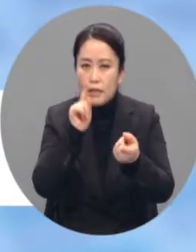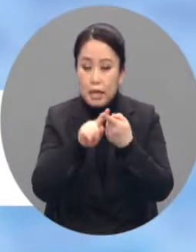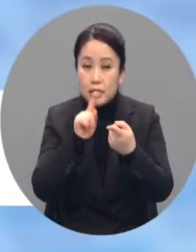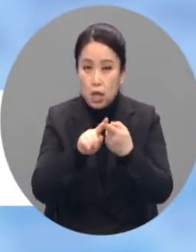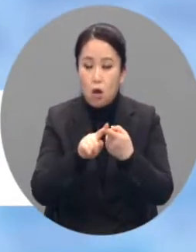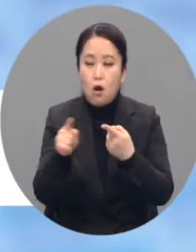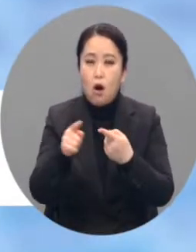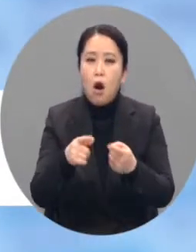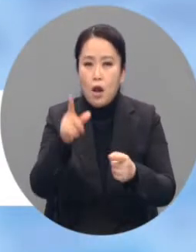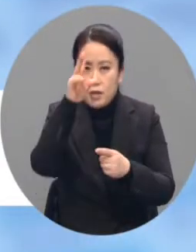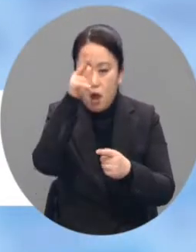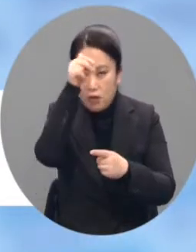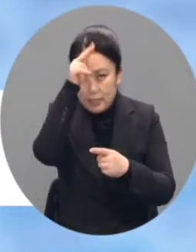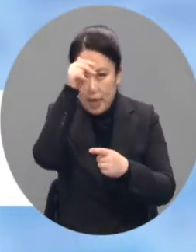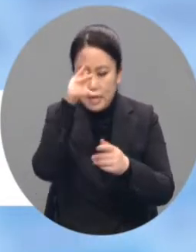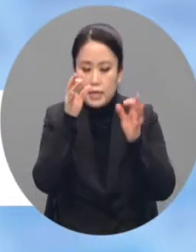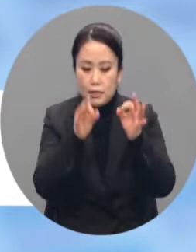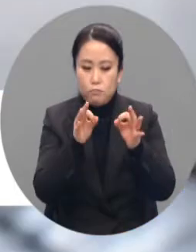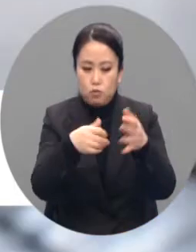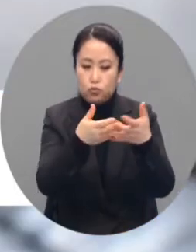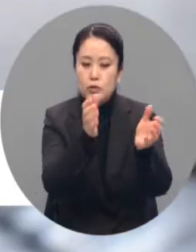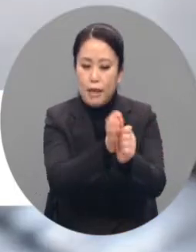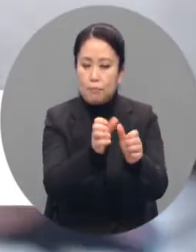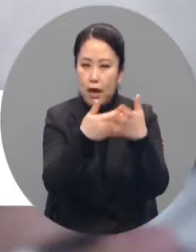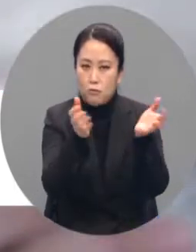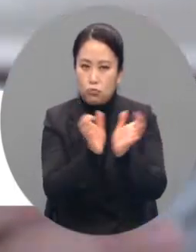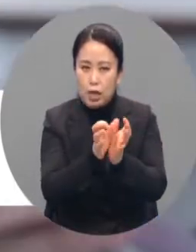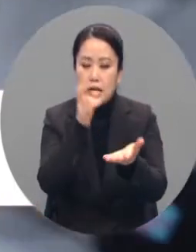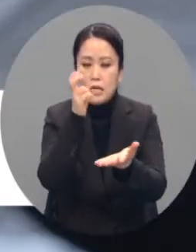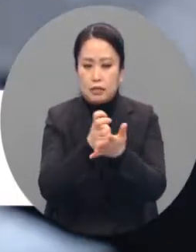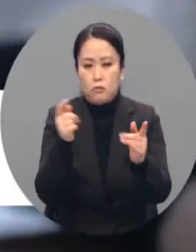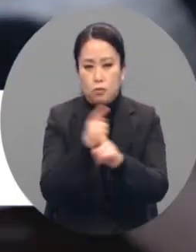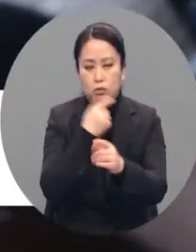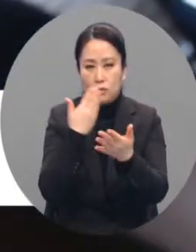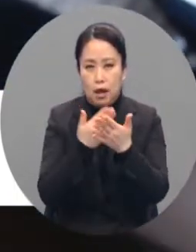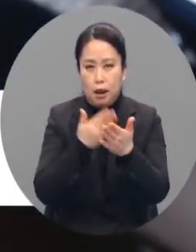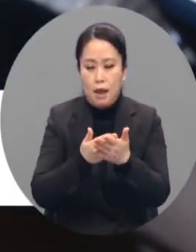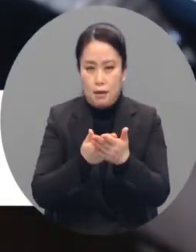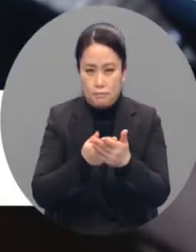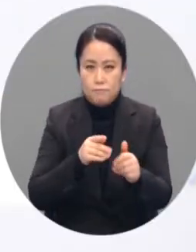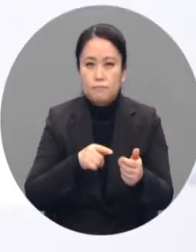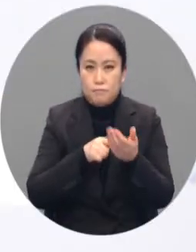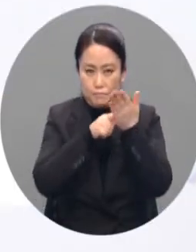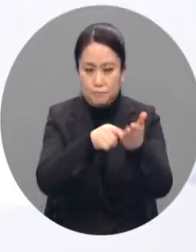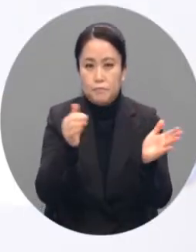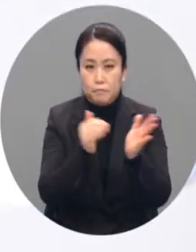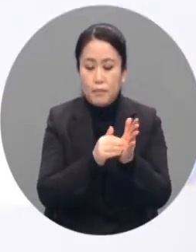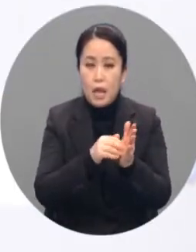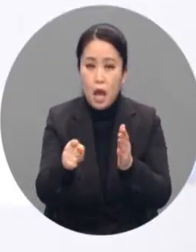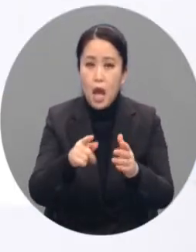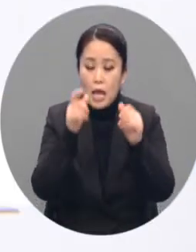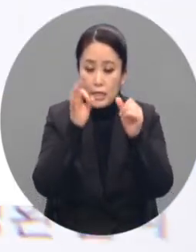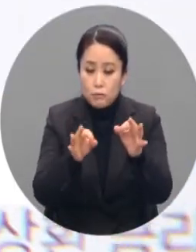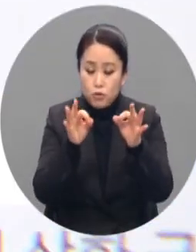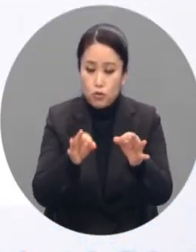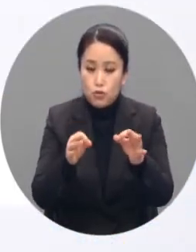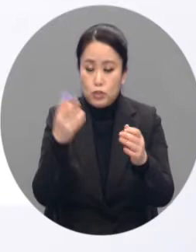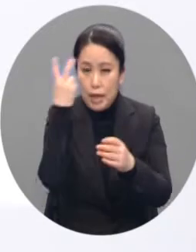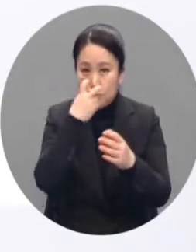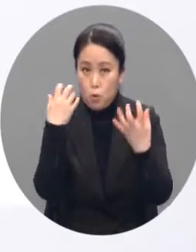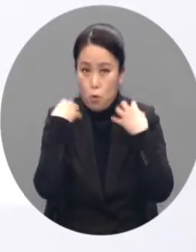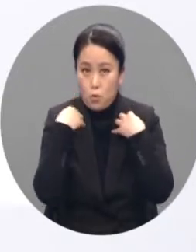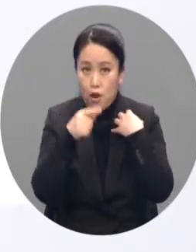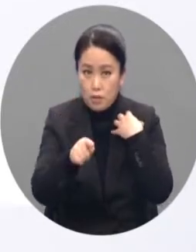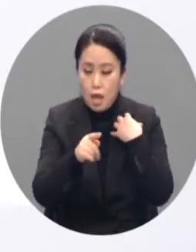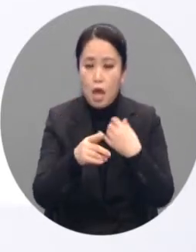에 금융당국에 제도 개선을 권고했습니다 기장 정체 썬의 뇌 과학 기술 정보 통신 부어 금융감독원의 휴대전화